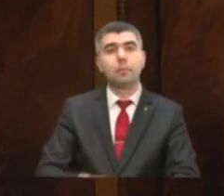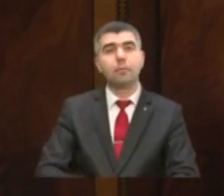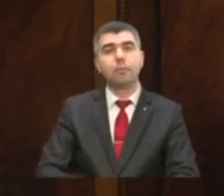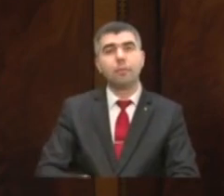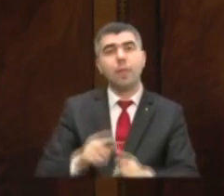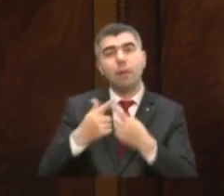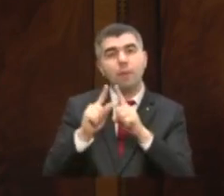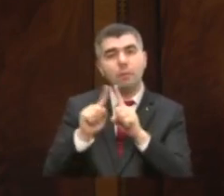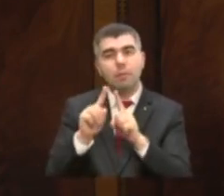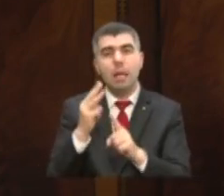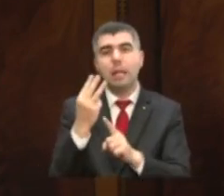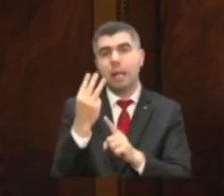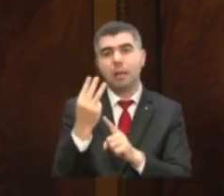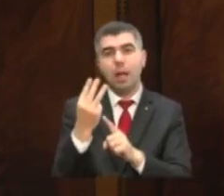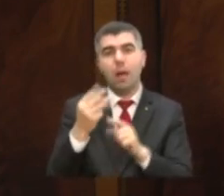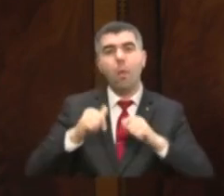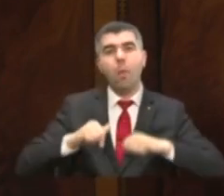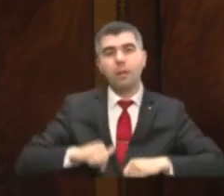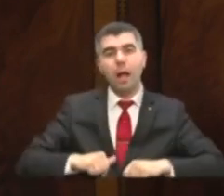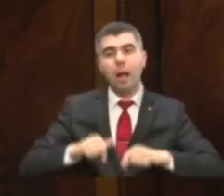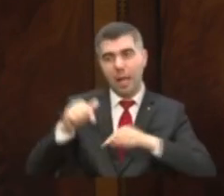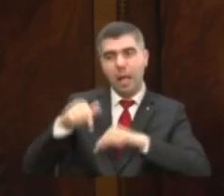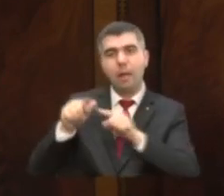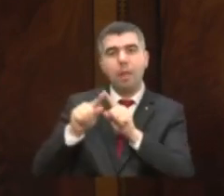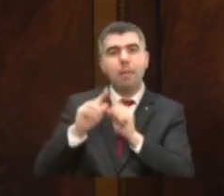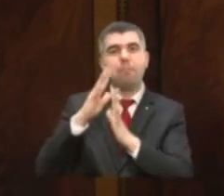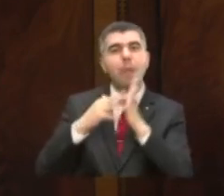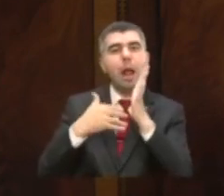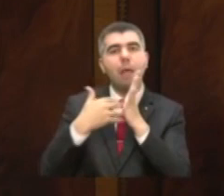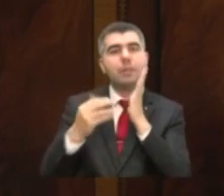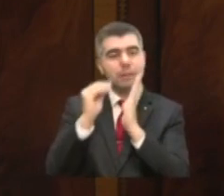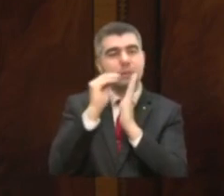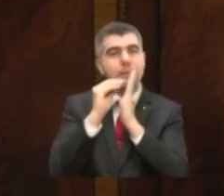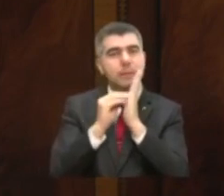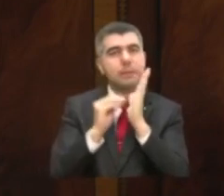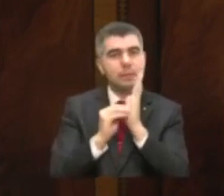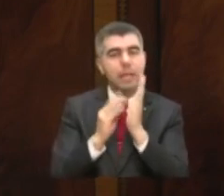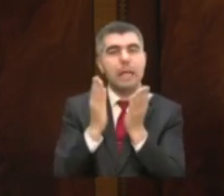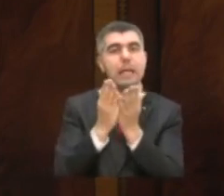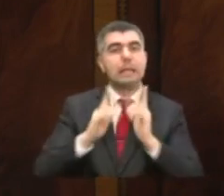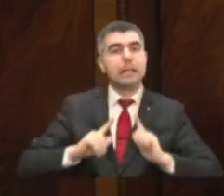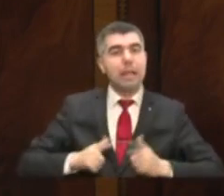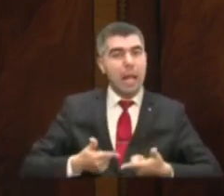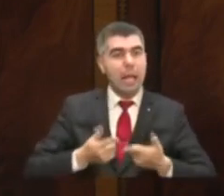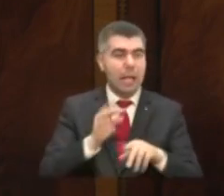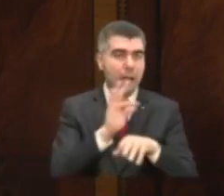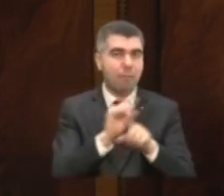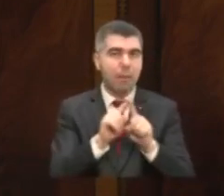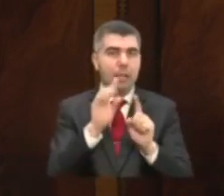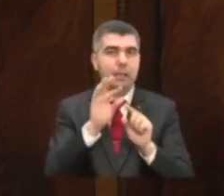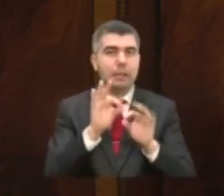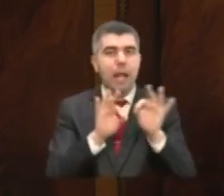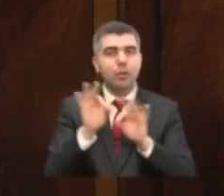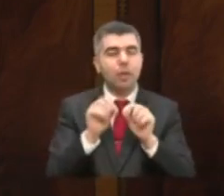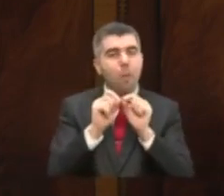أن ثلاثة القطاعات عندها أصلاً استراتيجيات ديالها ومخططات ديالها. أولاً التعليم، فهذا استراتيجية واضحة،